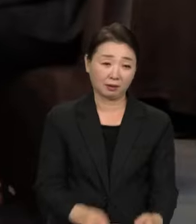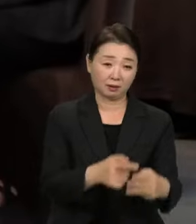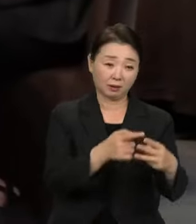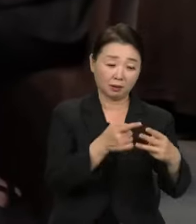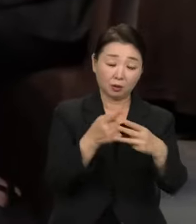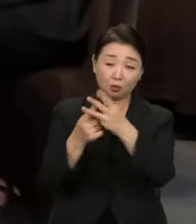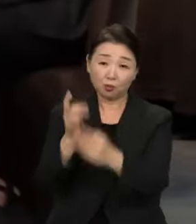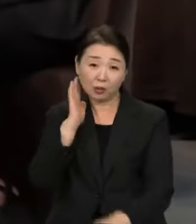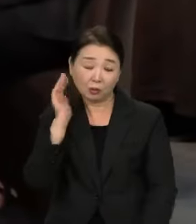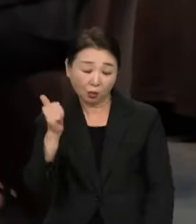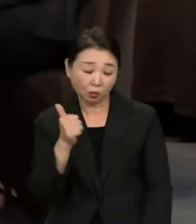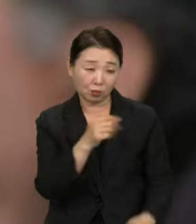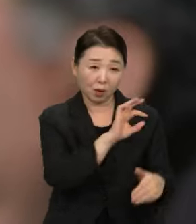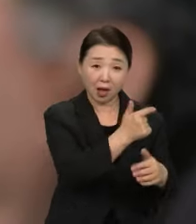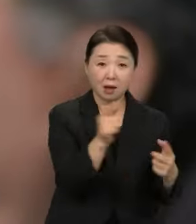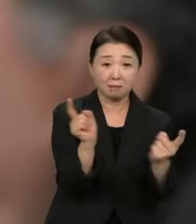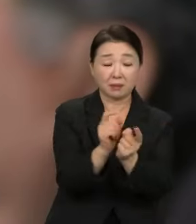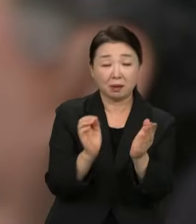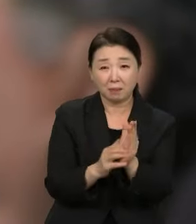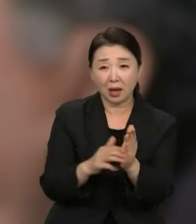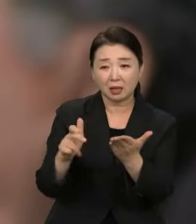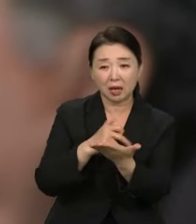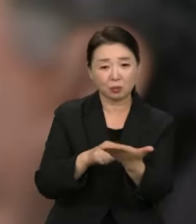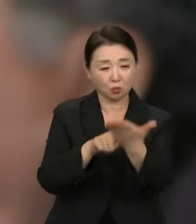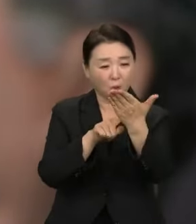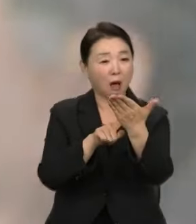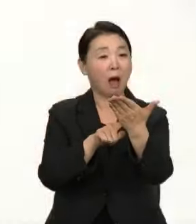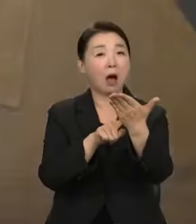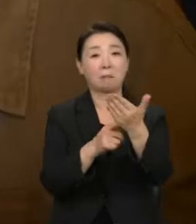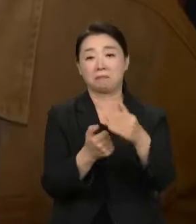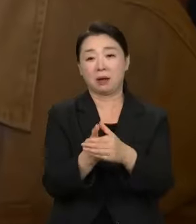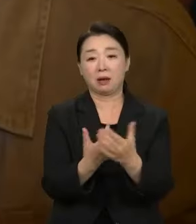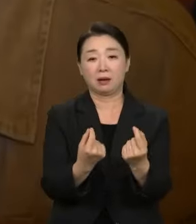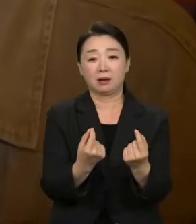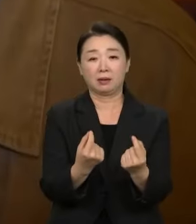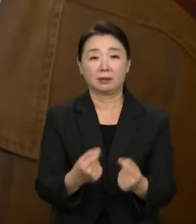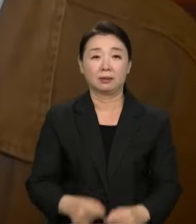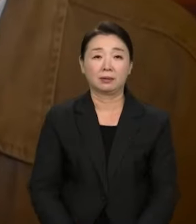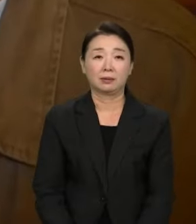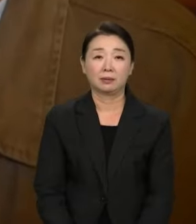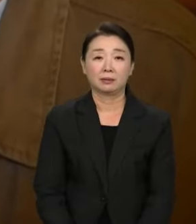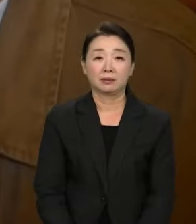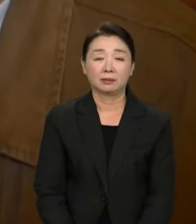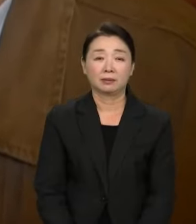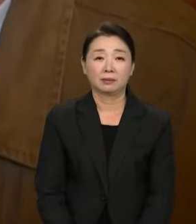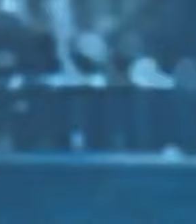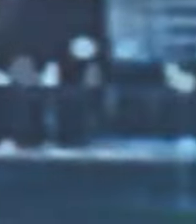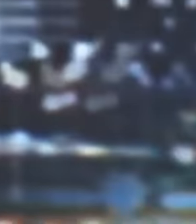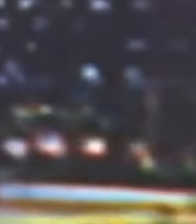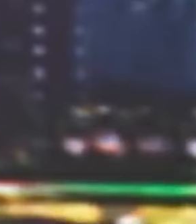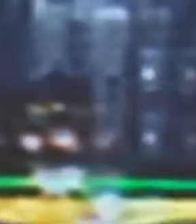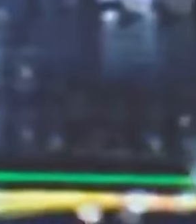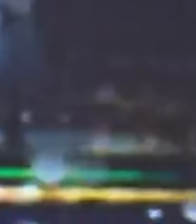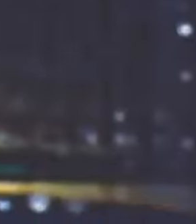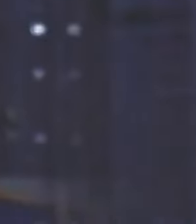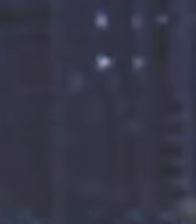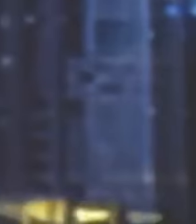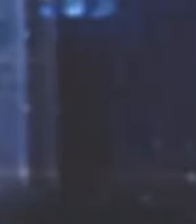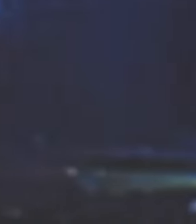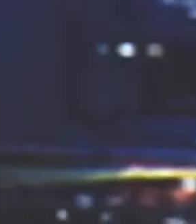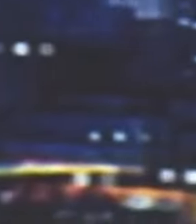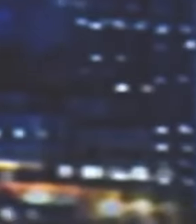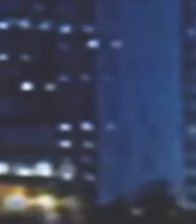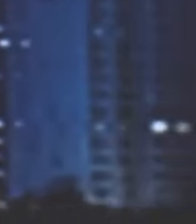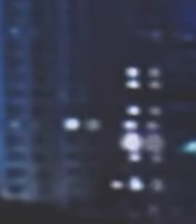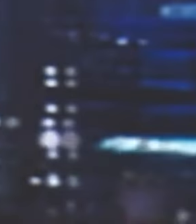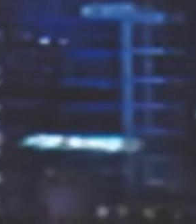여사의 카톡 메시지가 돌발 변수로 떠올랐다는 관측이 나옵니다. JTBC 하혜빈입니다. JTBC